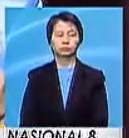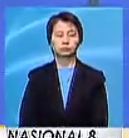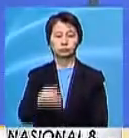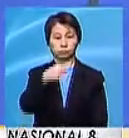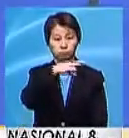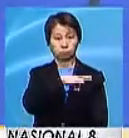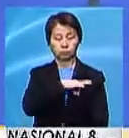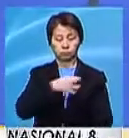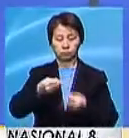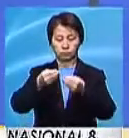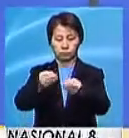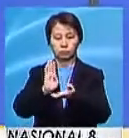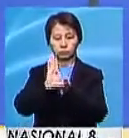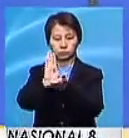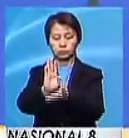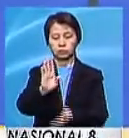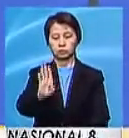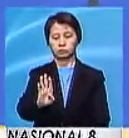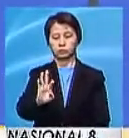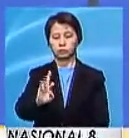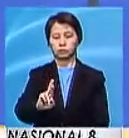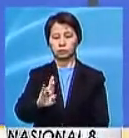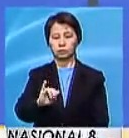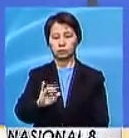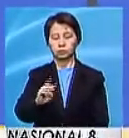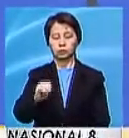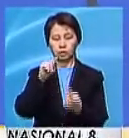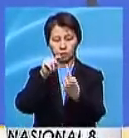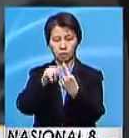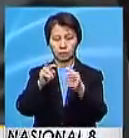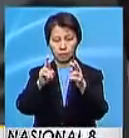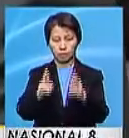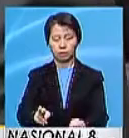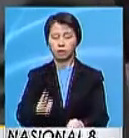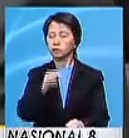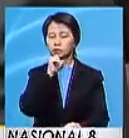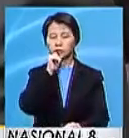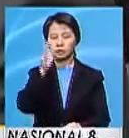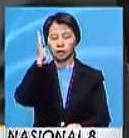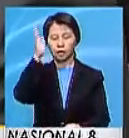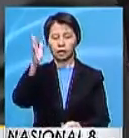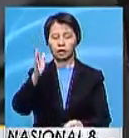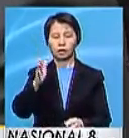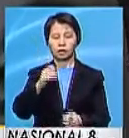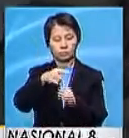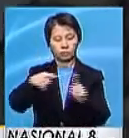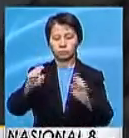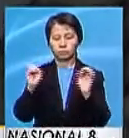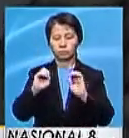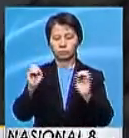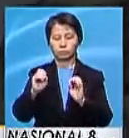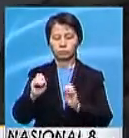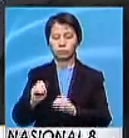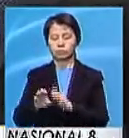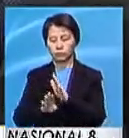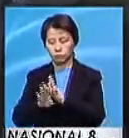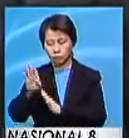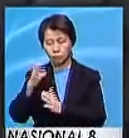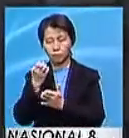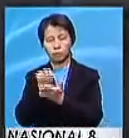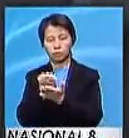Manfaat dan pemberian bantuan rakyat Satu Malaysia BRIM kepada rakyat juga tidak akan terjejas. Unjuran pertumbuhan ekonomi